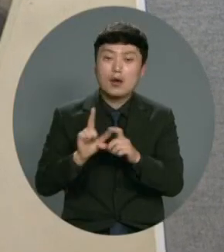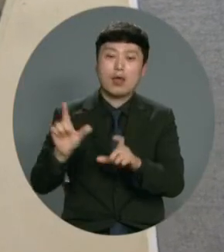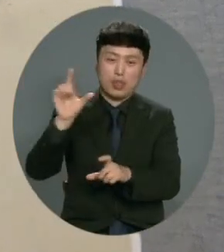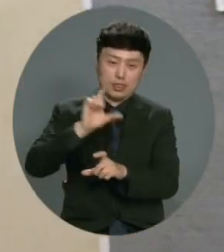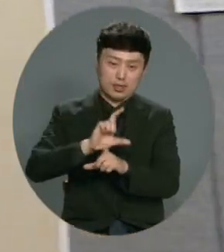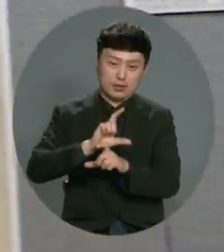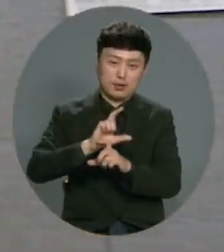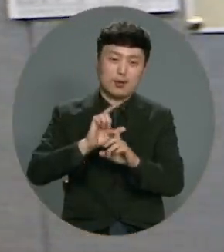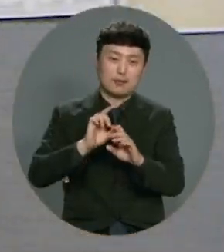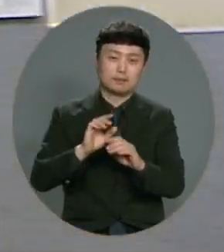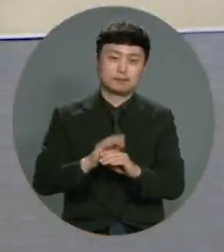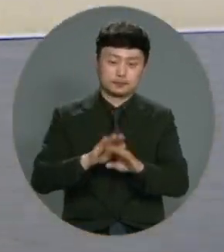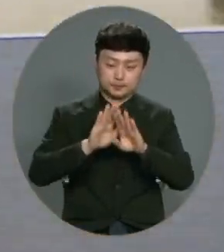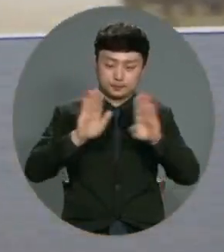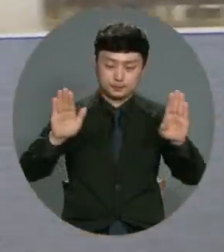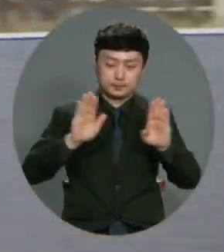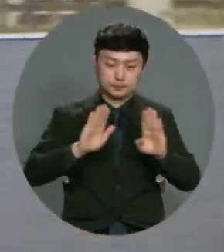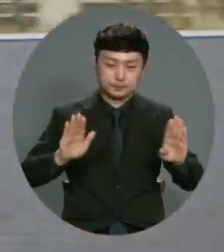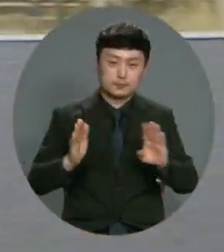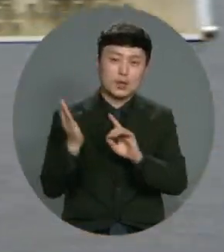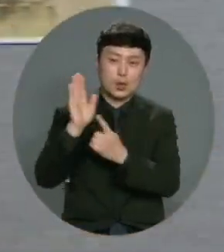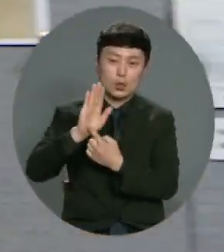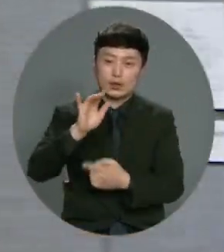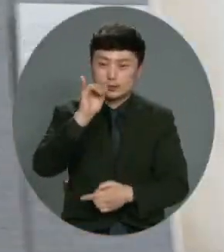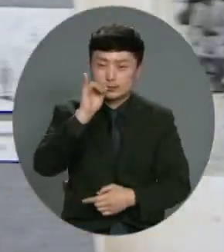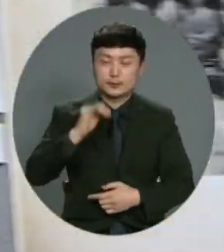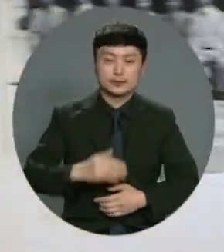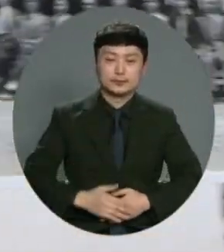차례 더 열릴 예정입니다 MBC 뉴스 이정희입니다